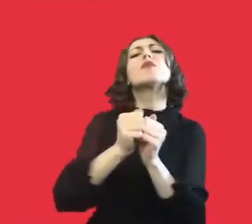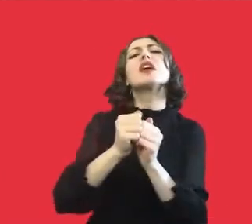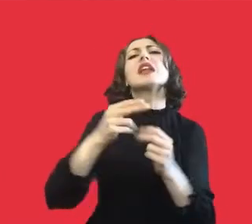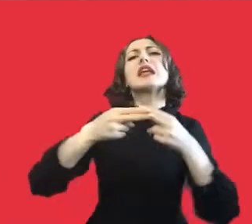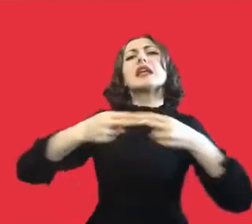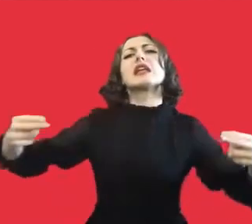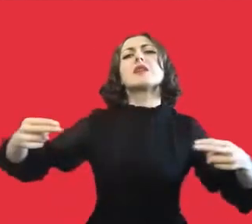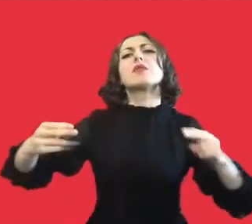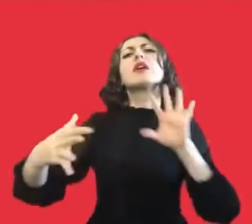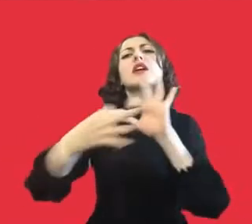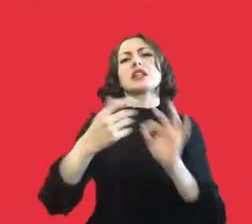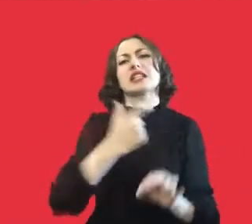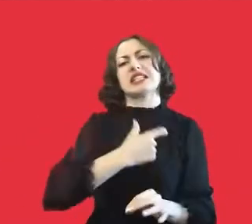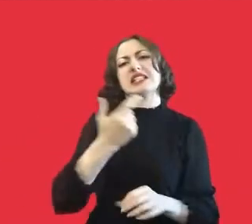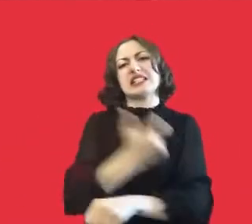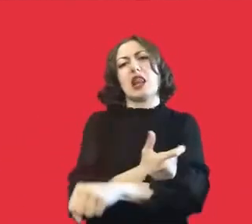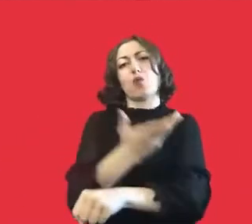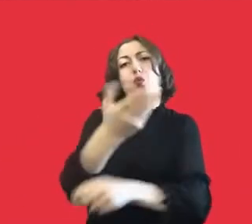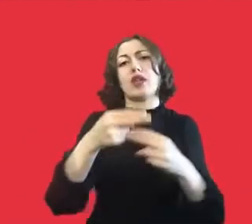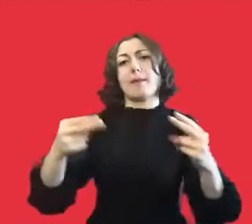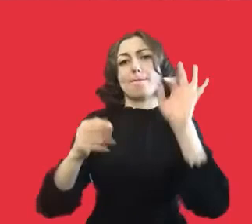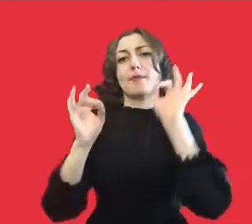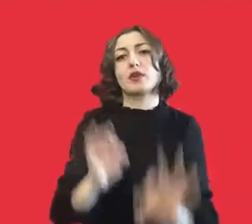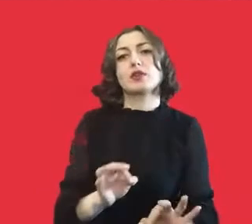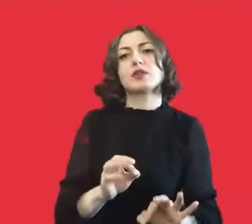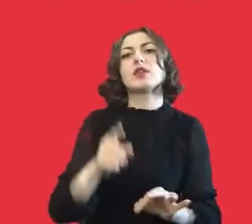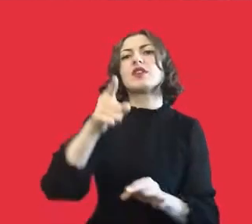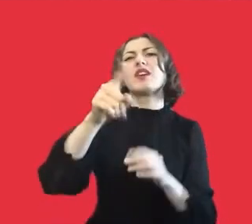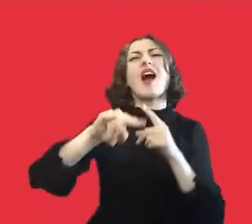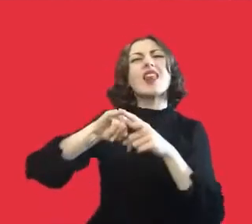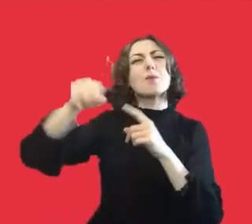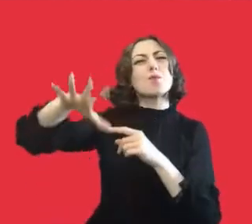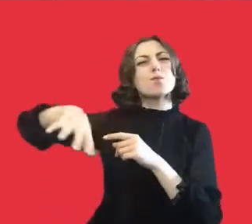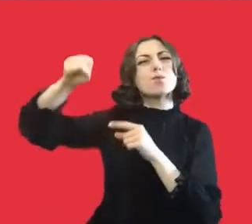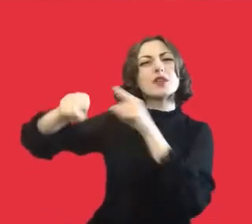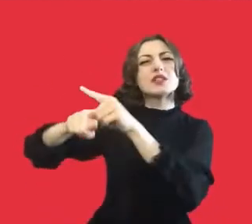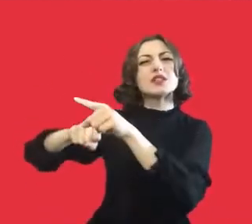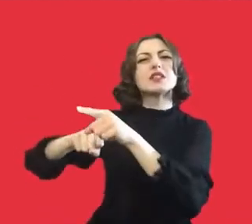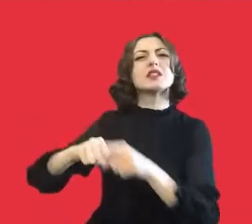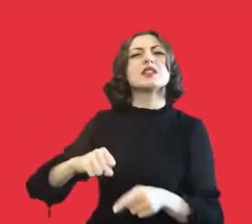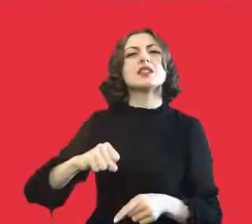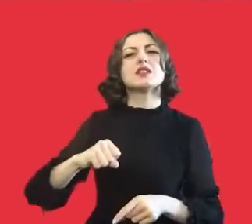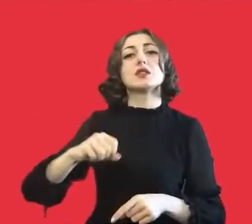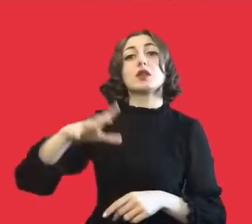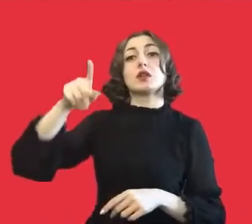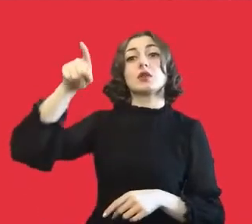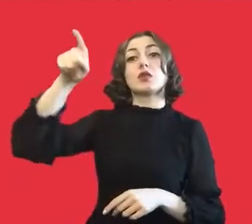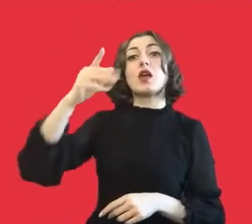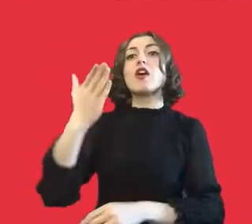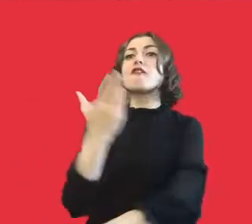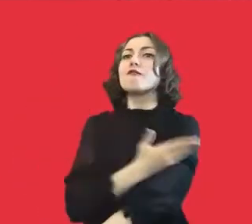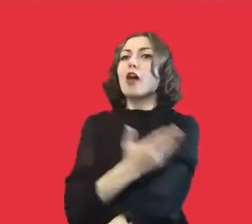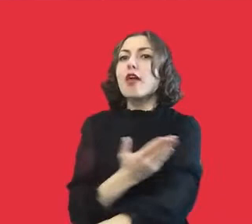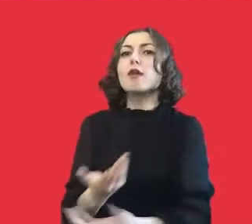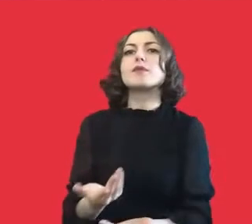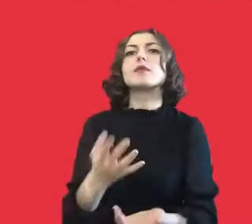Kızılay. Dolayısıyla hanımlar merkezimiz cephede vatan savunan